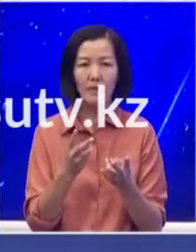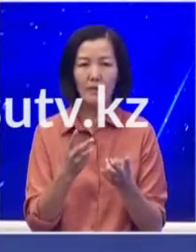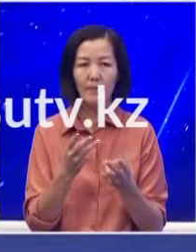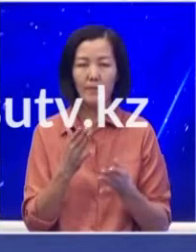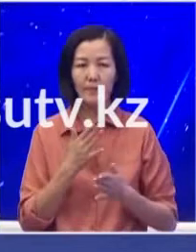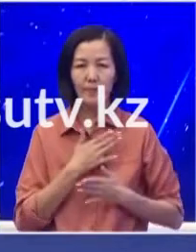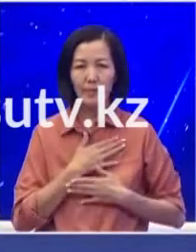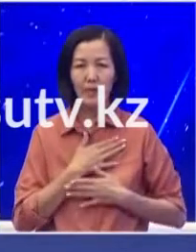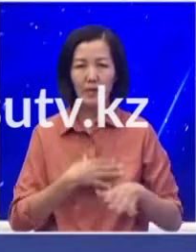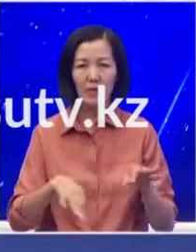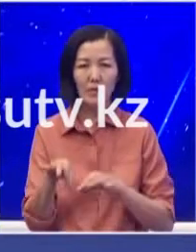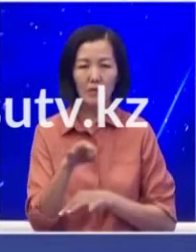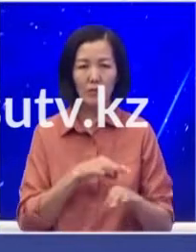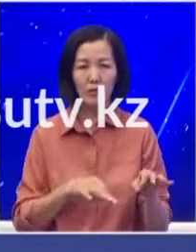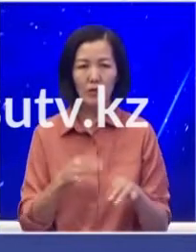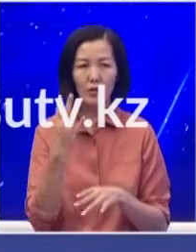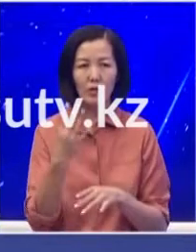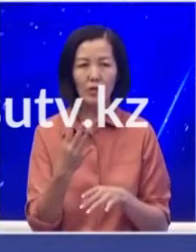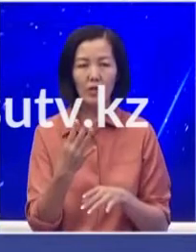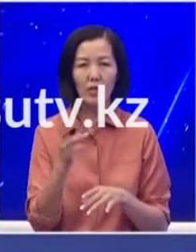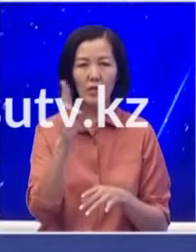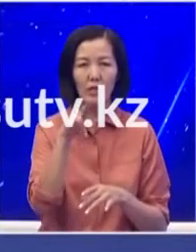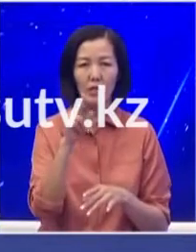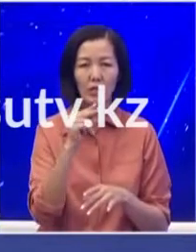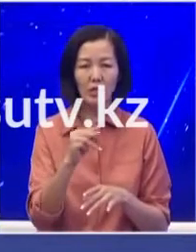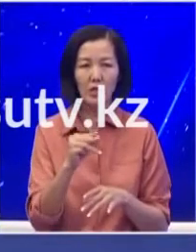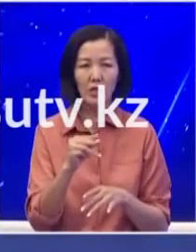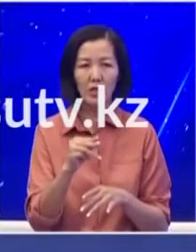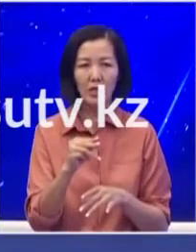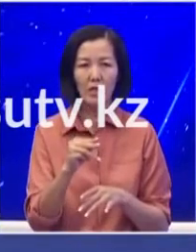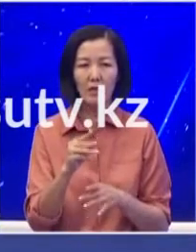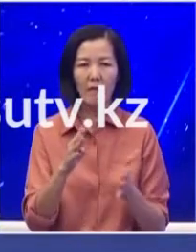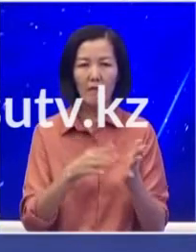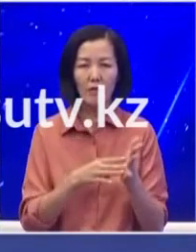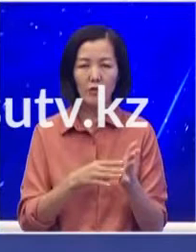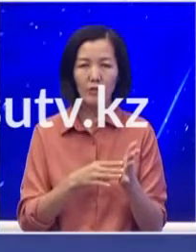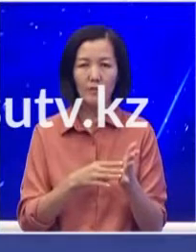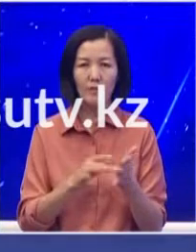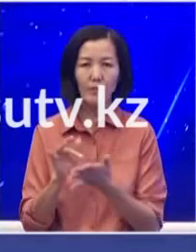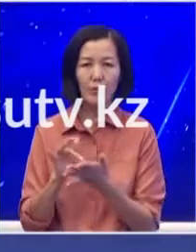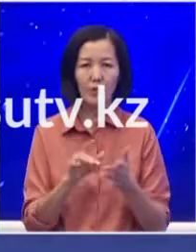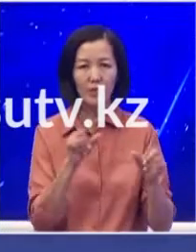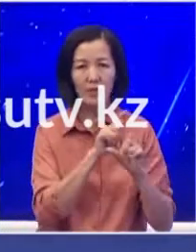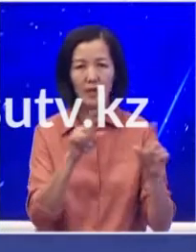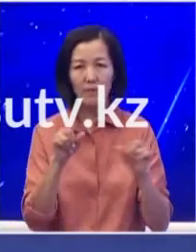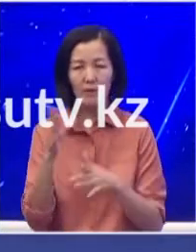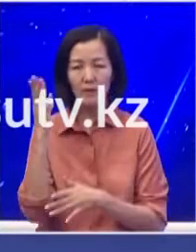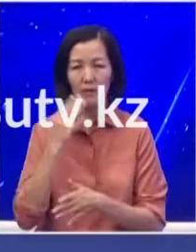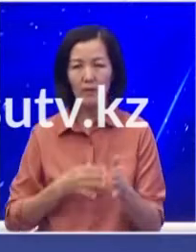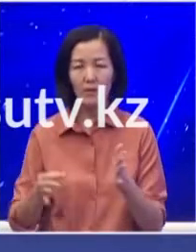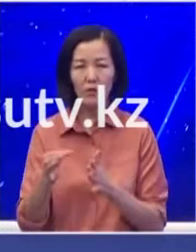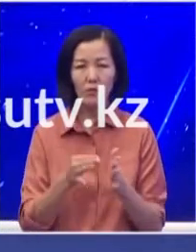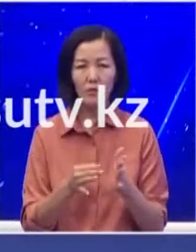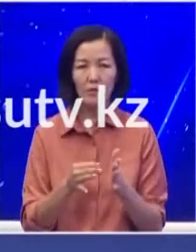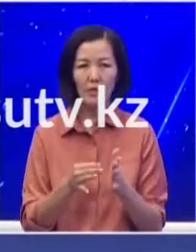очередь, разработали проект «Островов 4G» для 8 приоритетных туристских локаций Алматинской области.